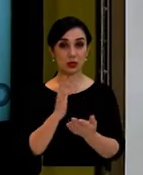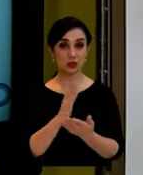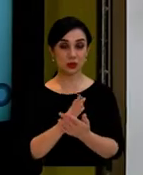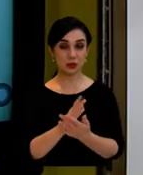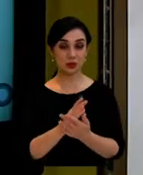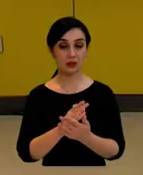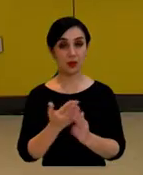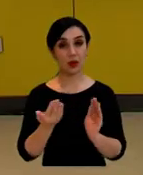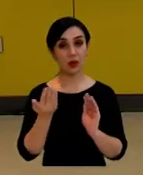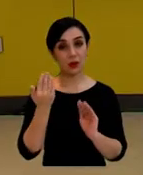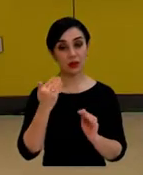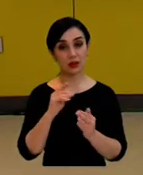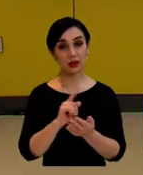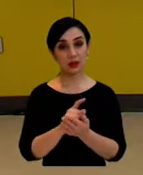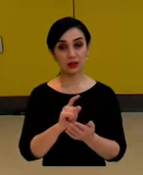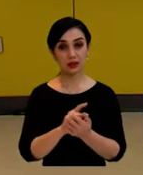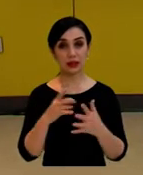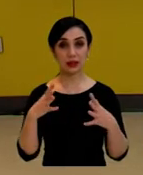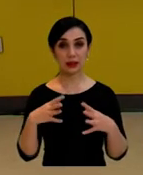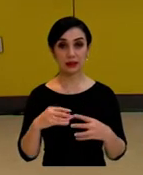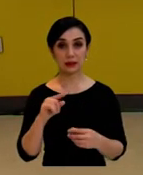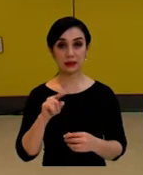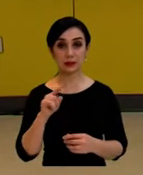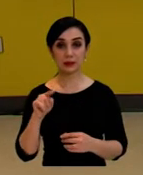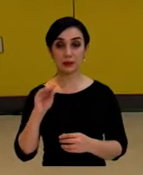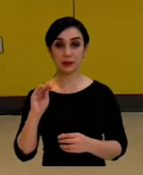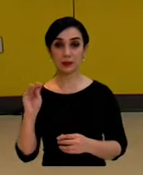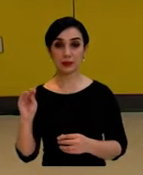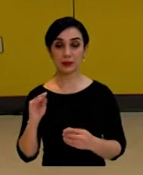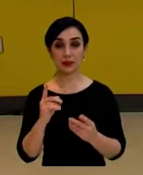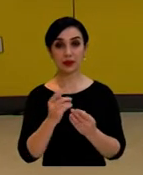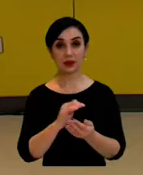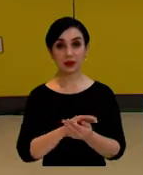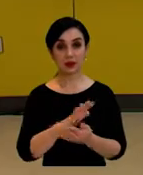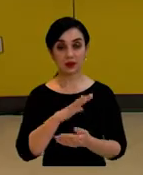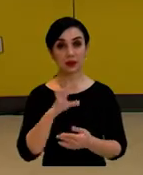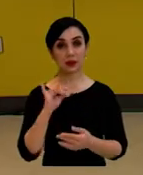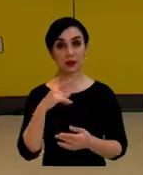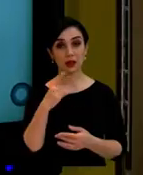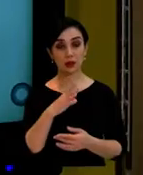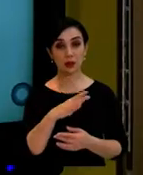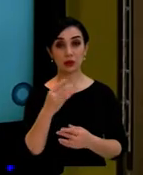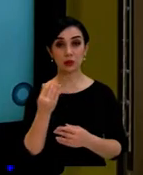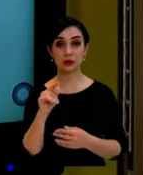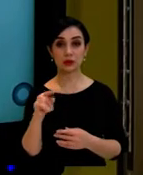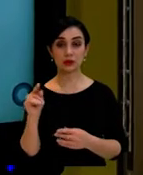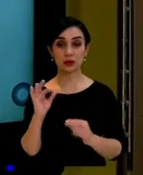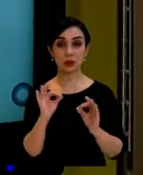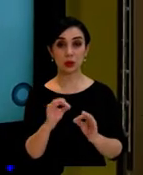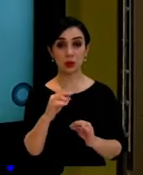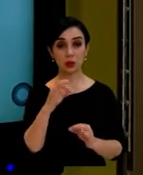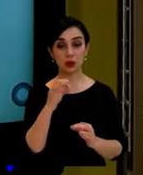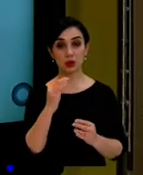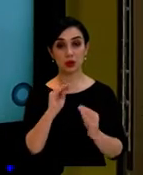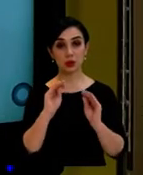avvalgi darslarda tinish belgilari bilan tanishdik, ularning qo'llanilish o'rinlari haqida gapirib o'tdik va tinish belgilarini to'g'ri ishlatish